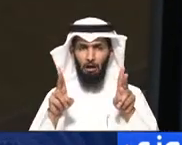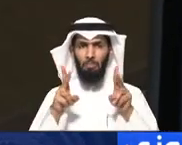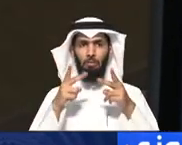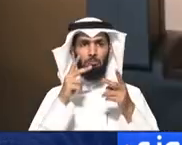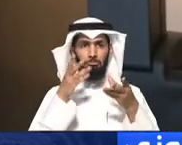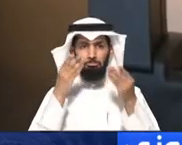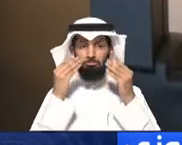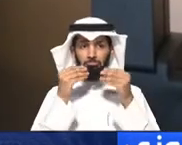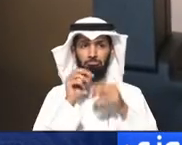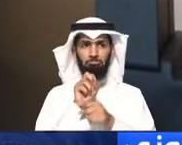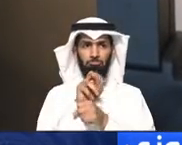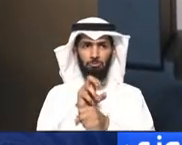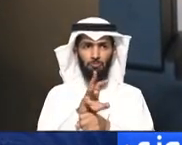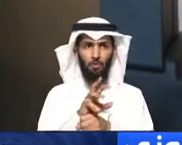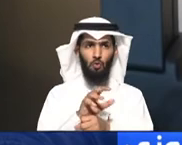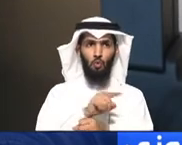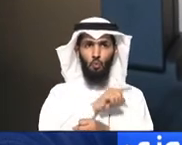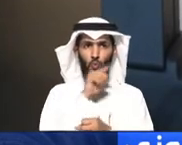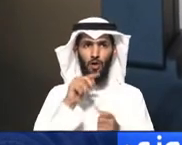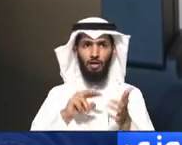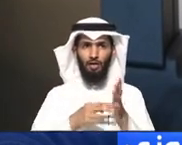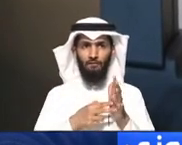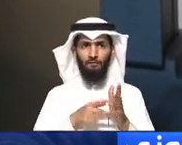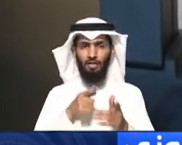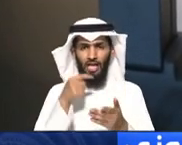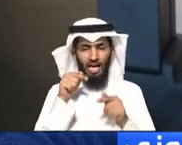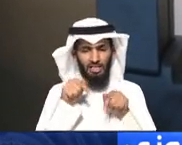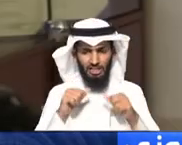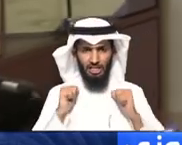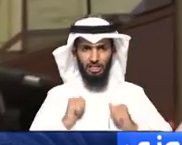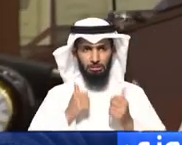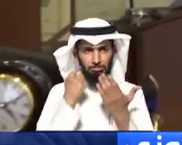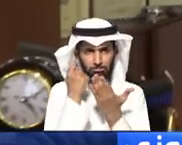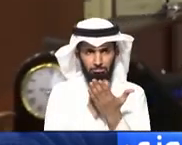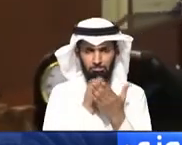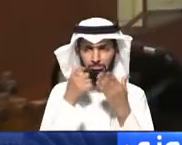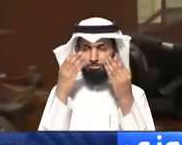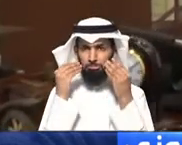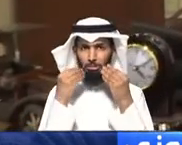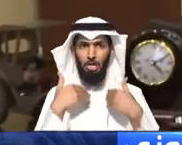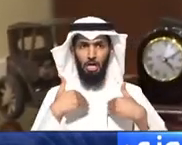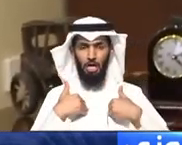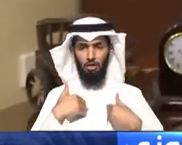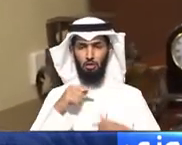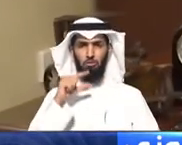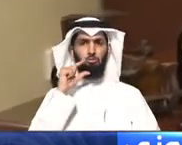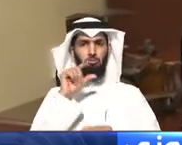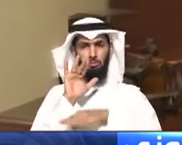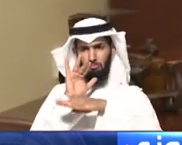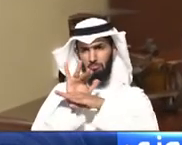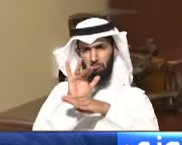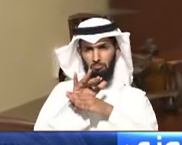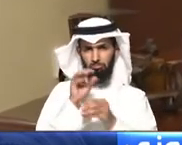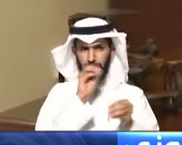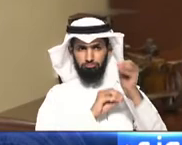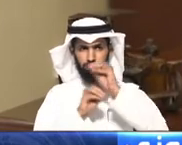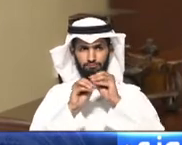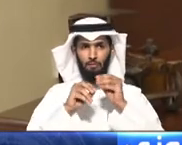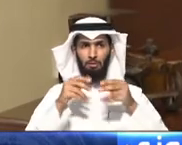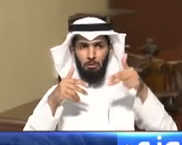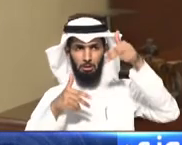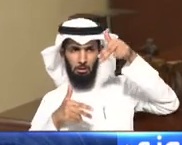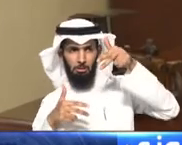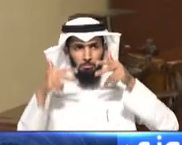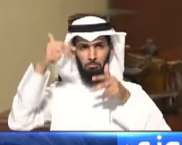المنصات، إضافة إلى المهارات الشخصية والفردية التي يتفنن المحاضر بتطبيقها وتوفيرها لإيصال المعلومات إلى